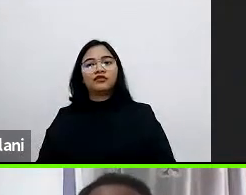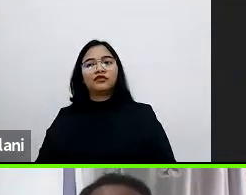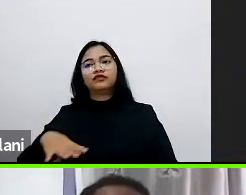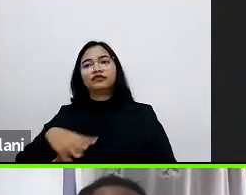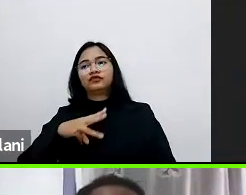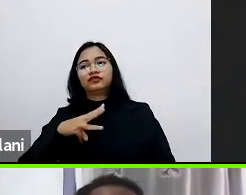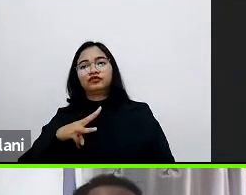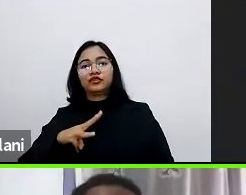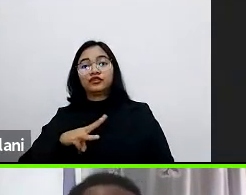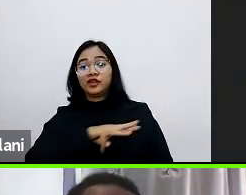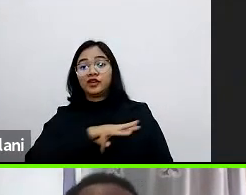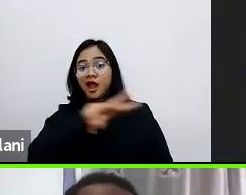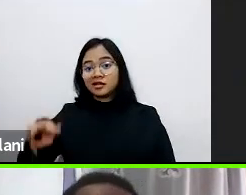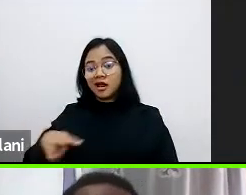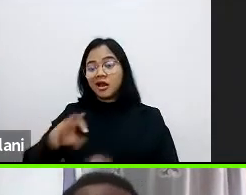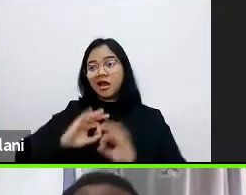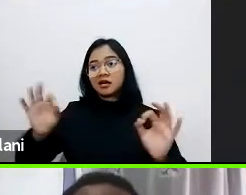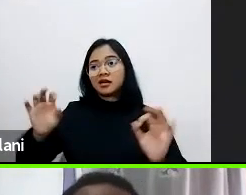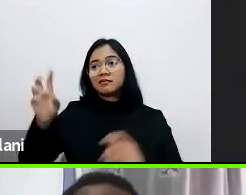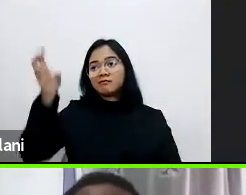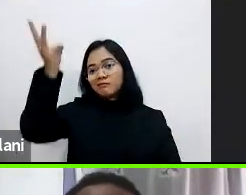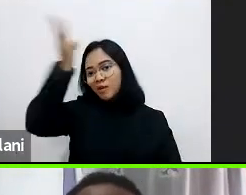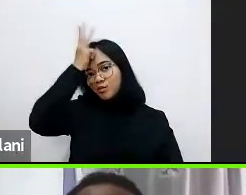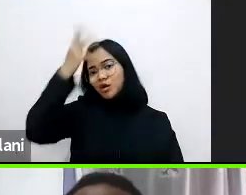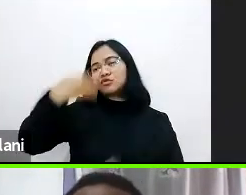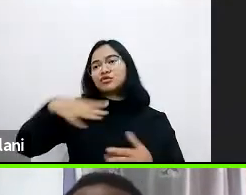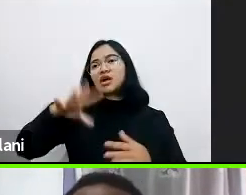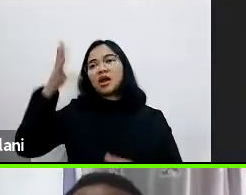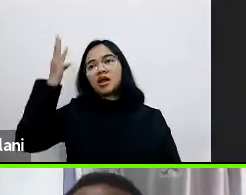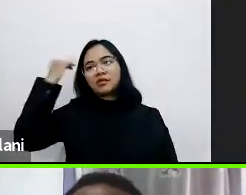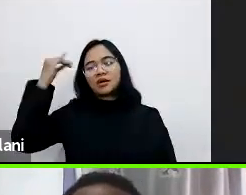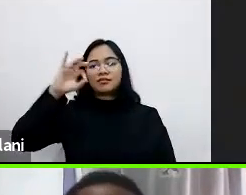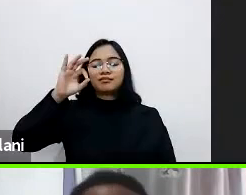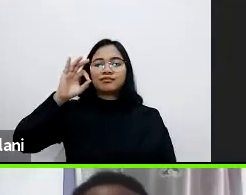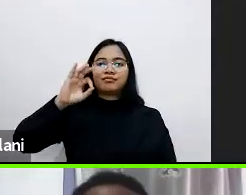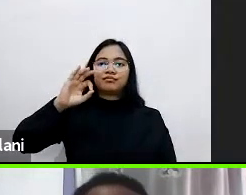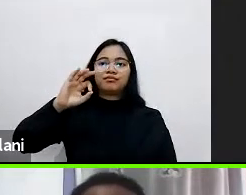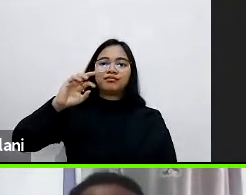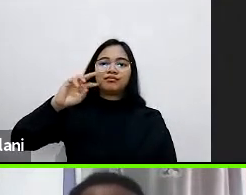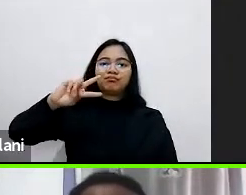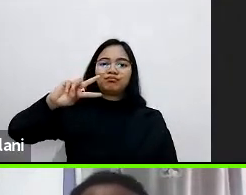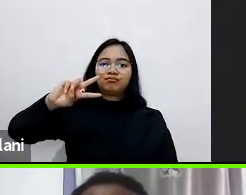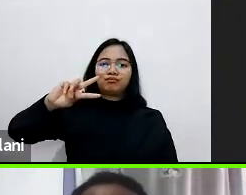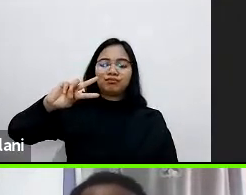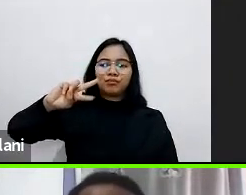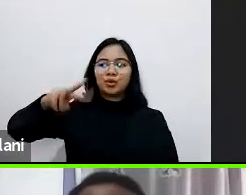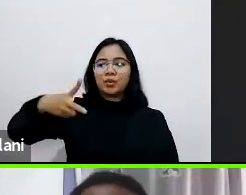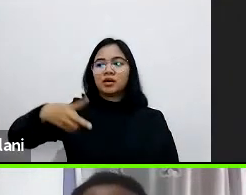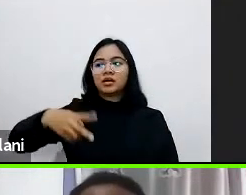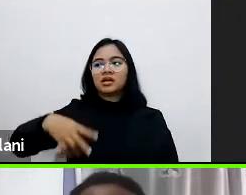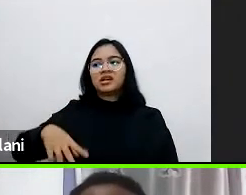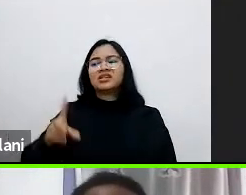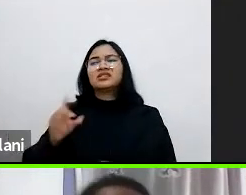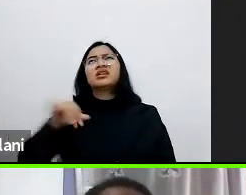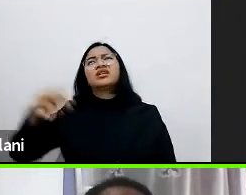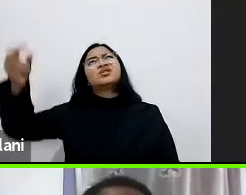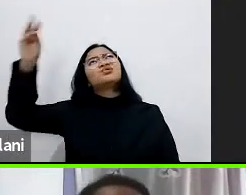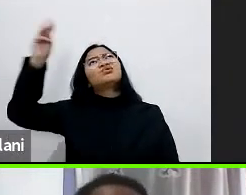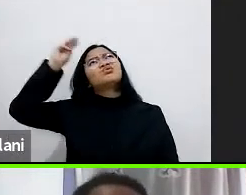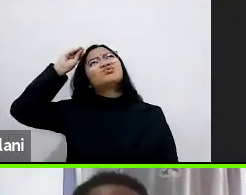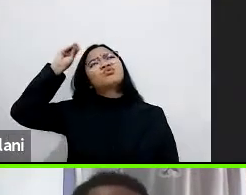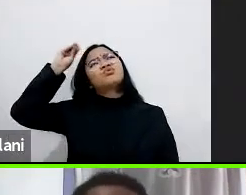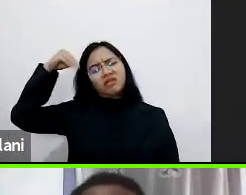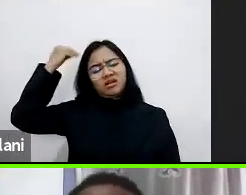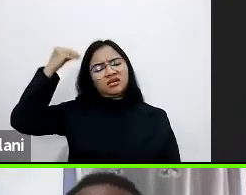Papua, saya pikir sudah mengalami perubahan dan kita sulit untuk melihat kalau tidak melakukan penelitian